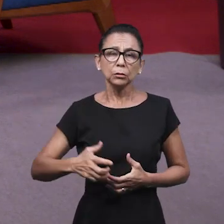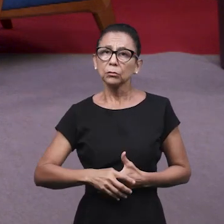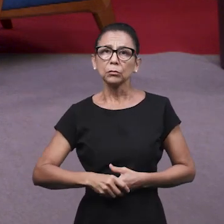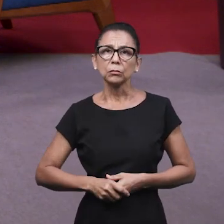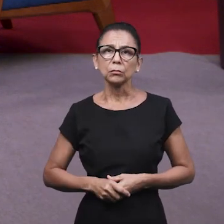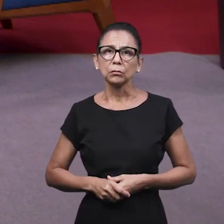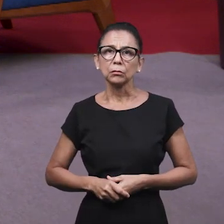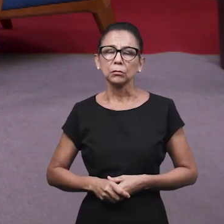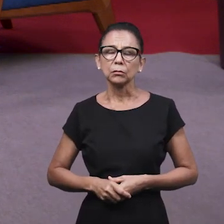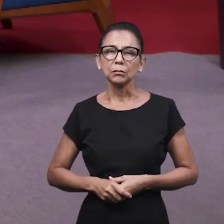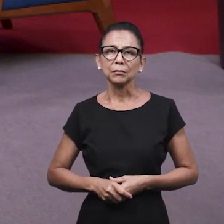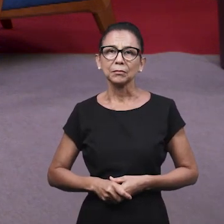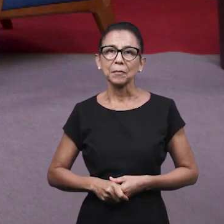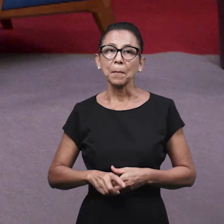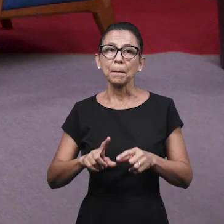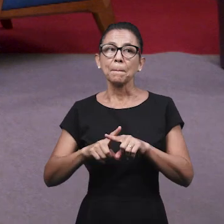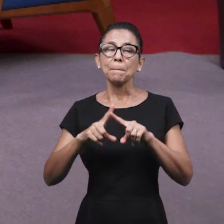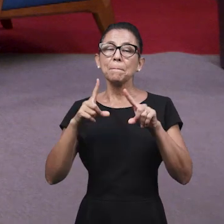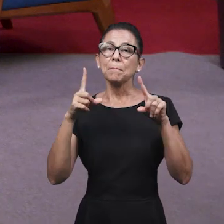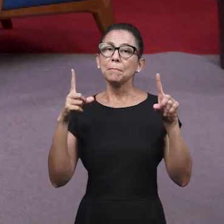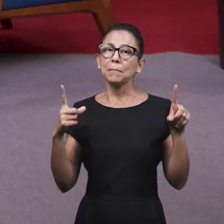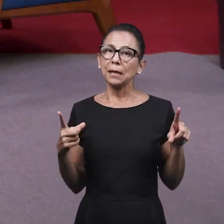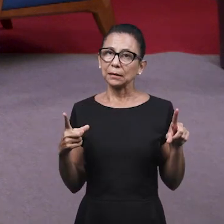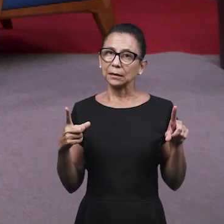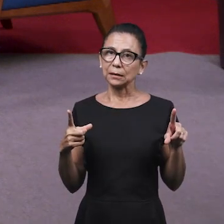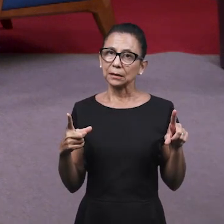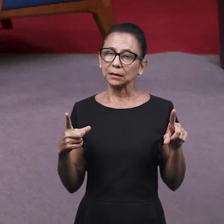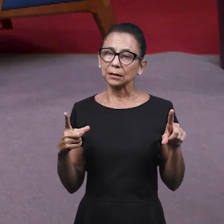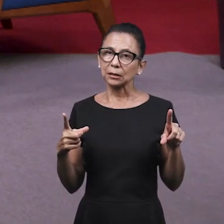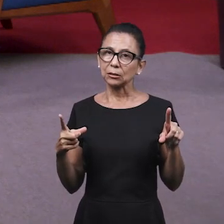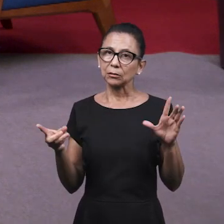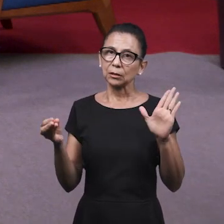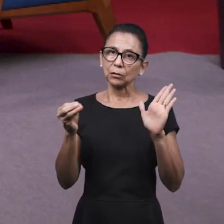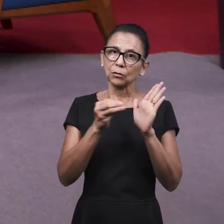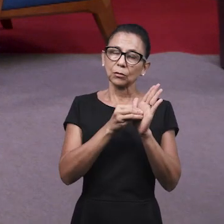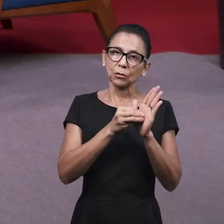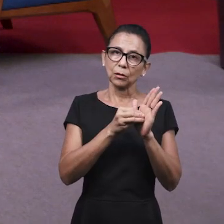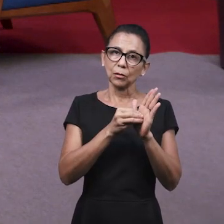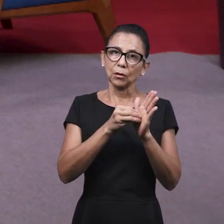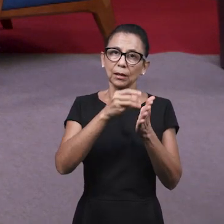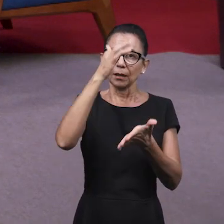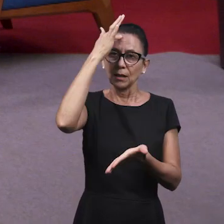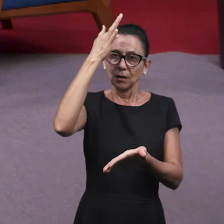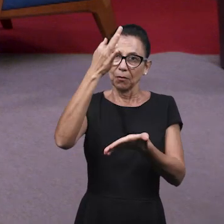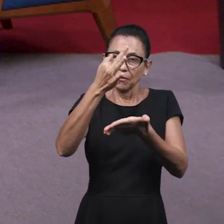Mais quand tu places la foi dans ce passage,